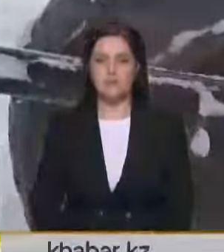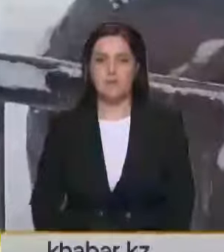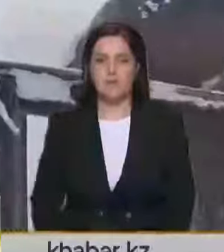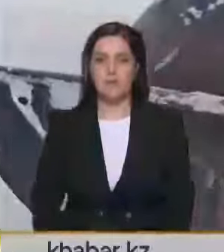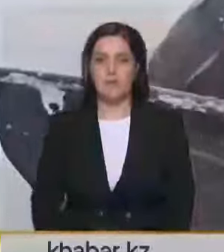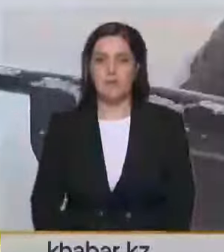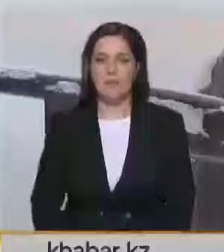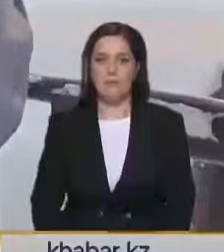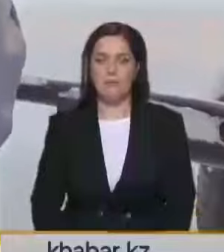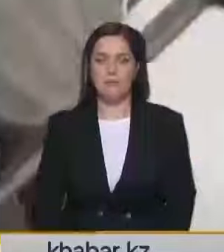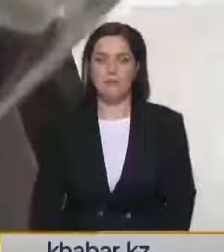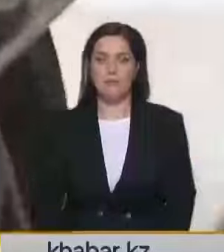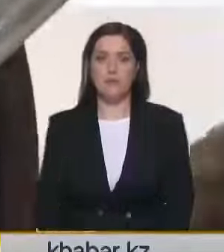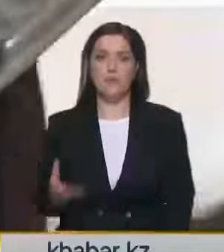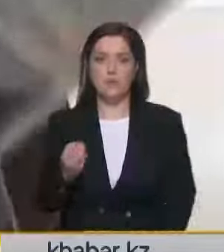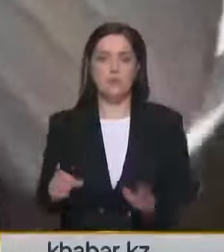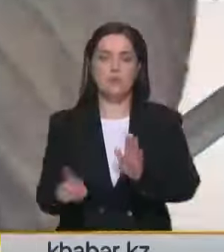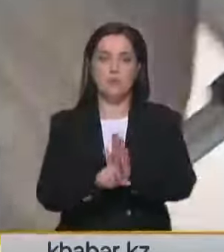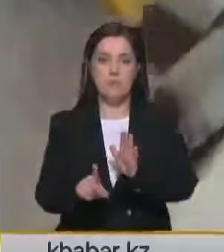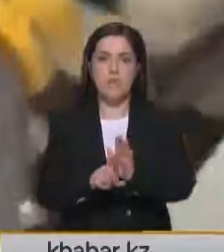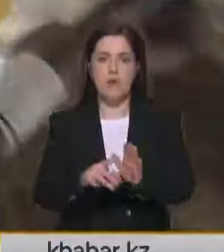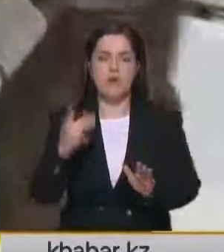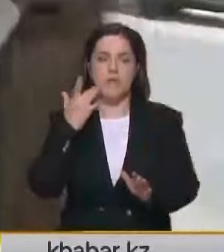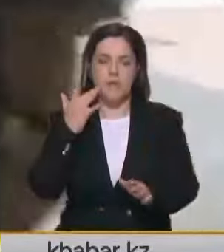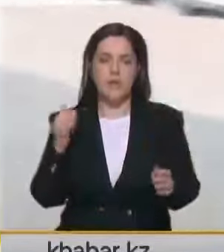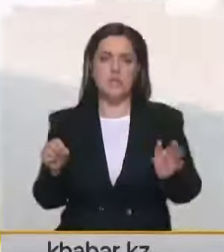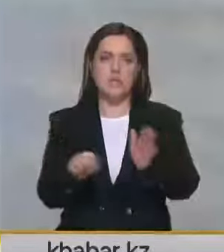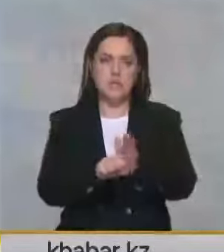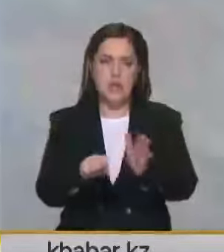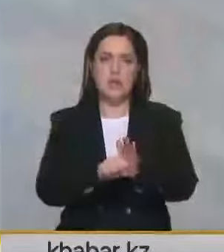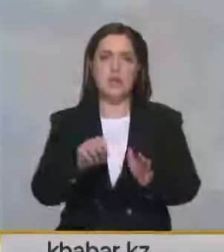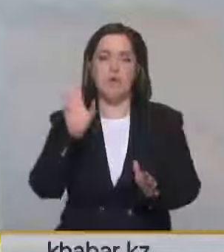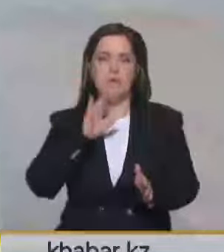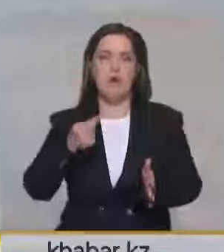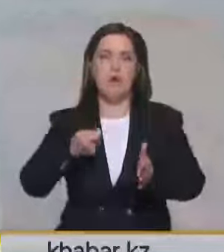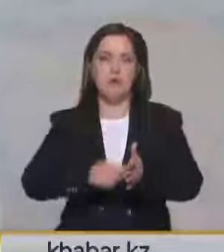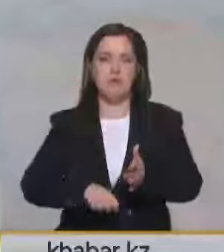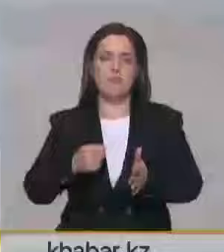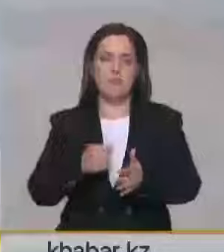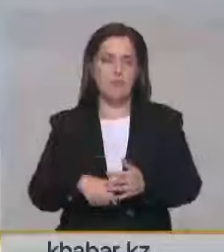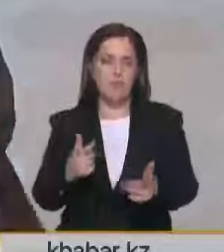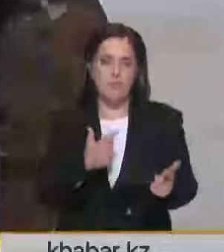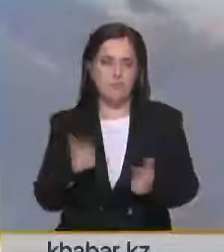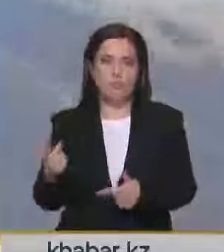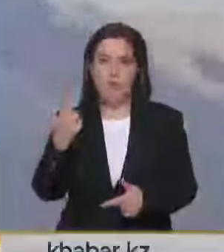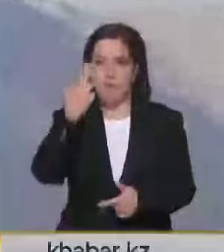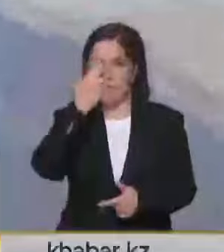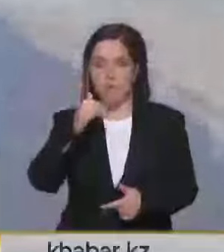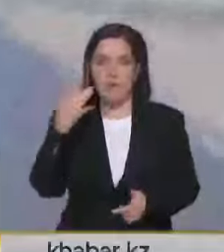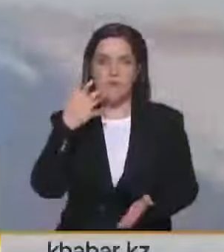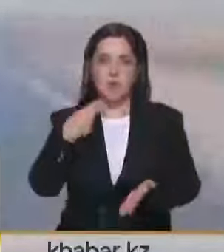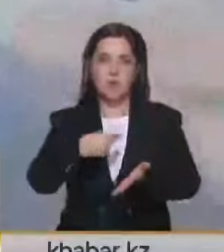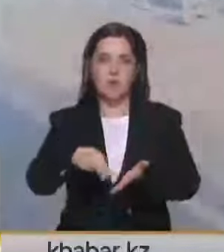Это еще не первый рейс будет. К стабильным отключениям в зимний сезон жители Таежного Ридера оказались готовы. Горожане